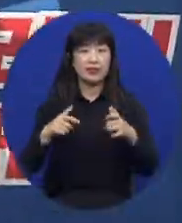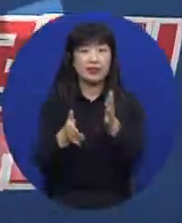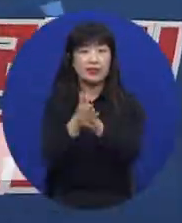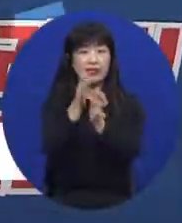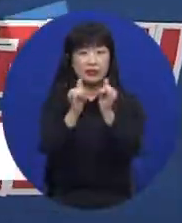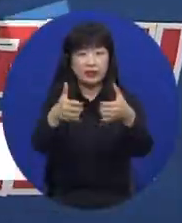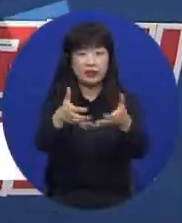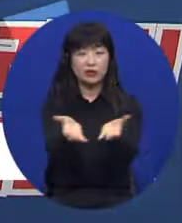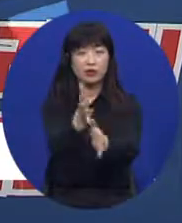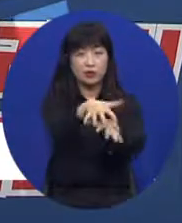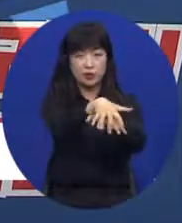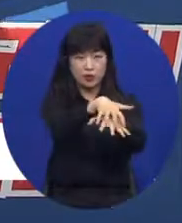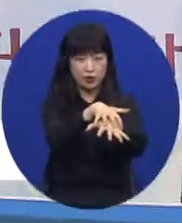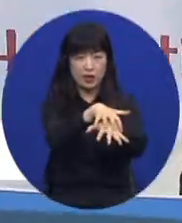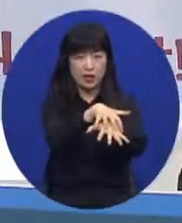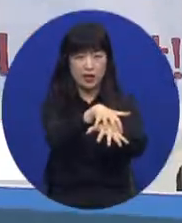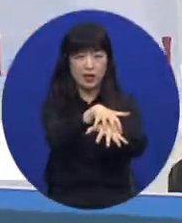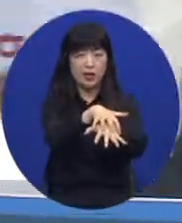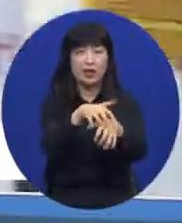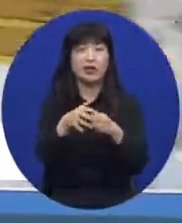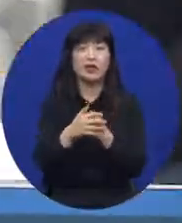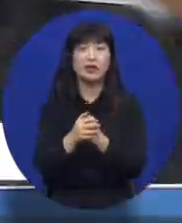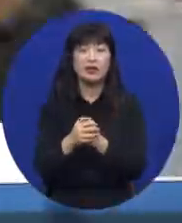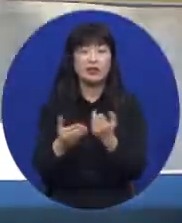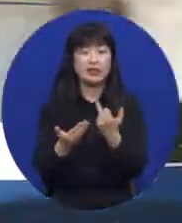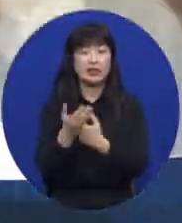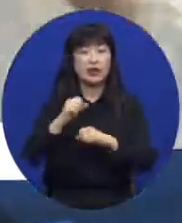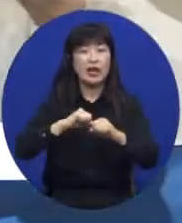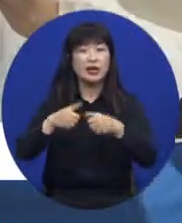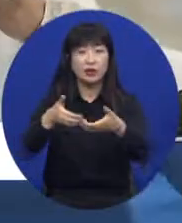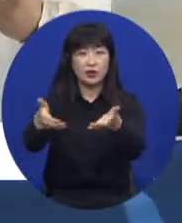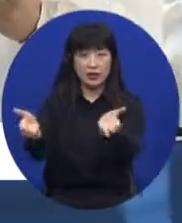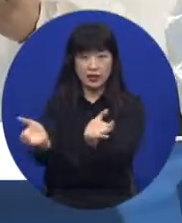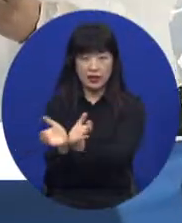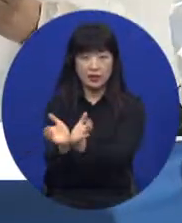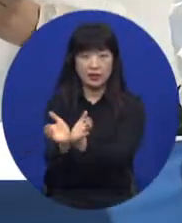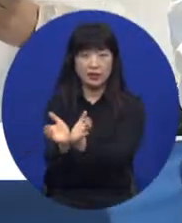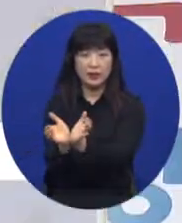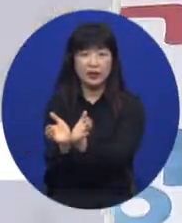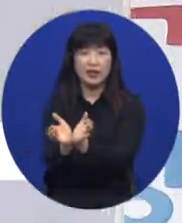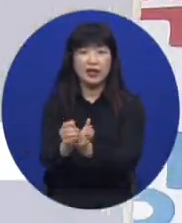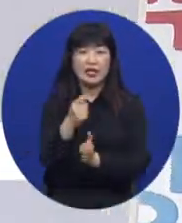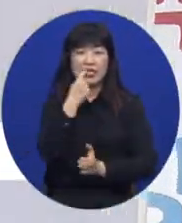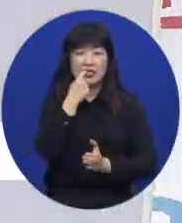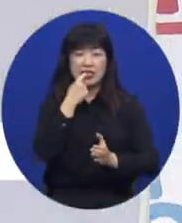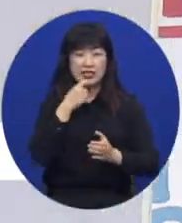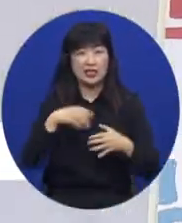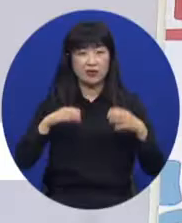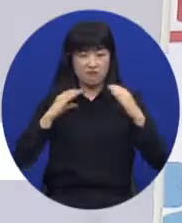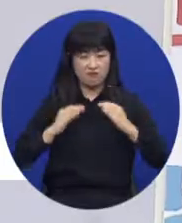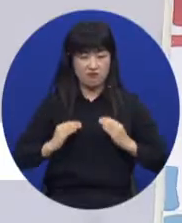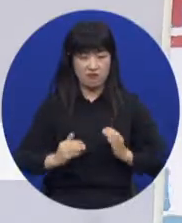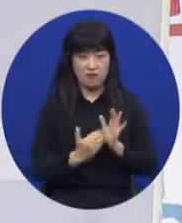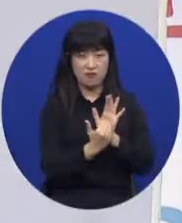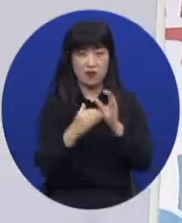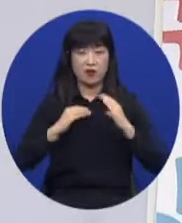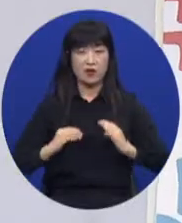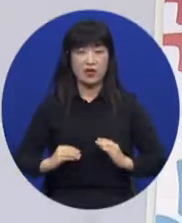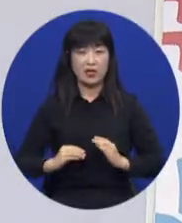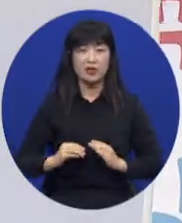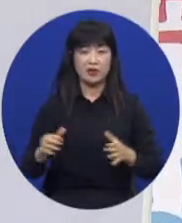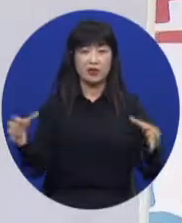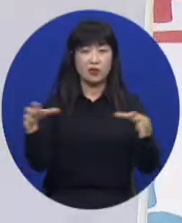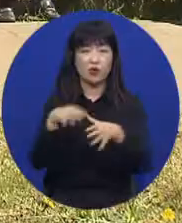시민사회단체로 구성된 탈핵 기후위기 제주행동 회원들은 하얀색 방제복을 입고 기자회견을